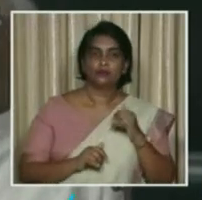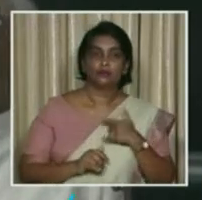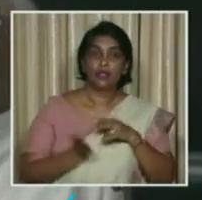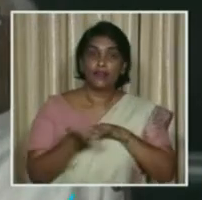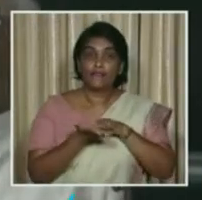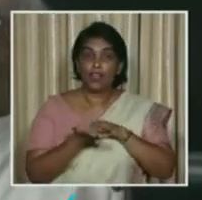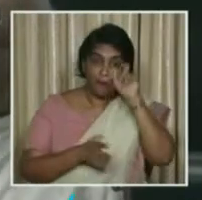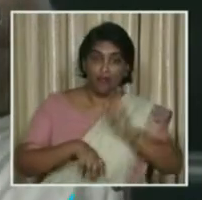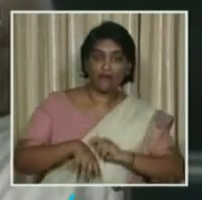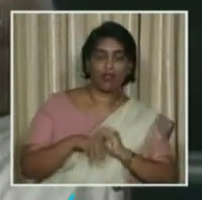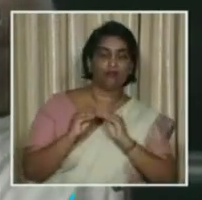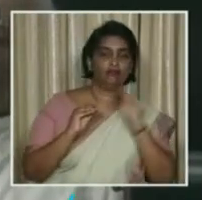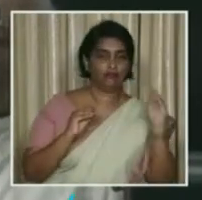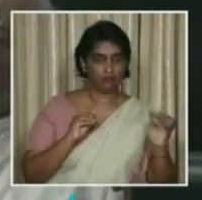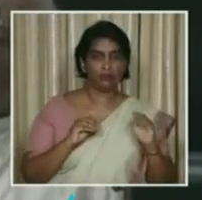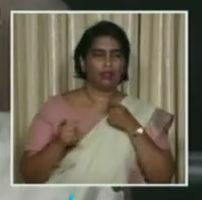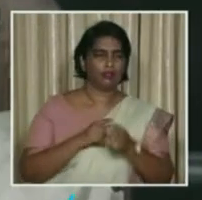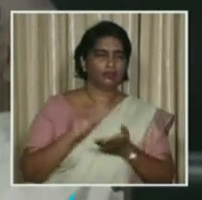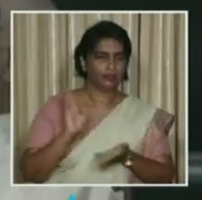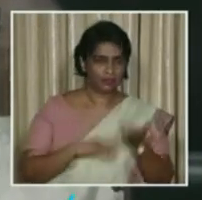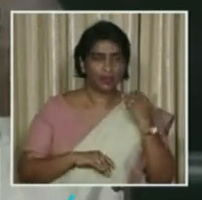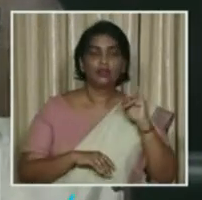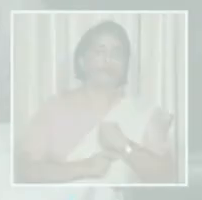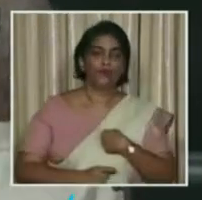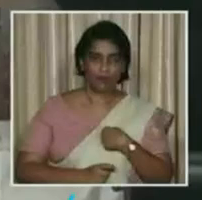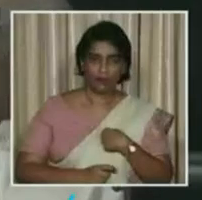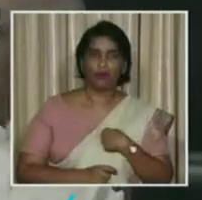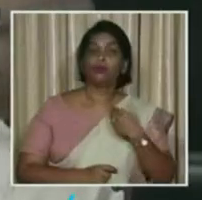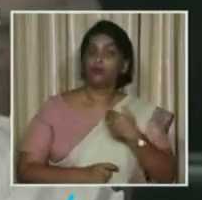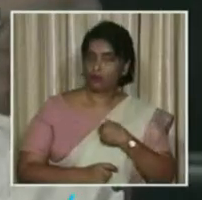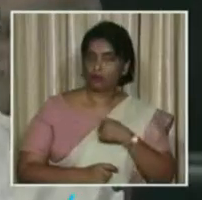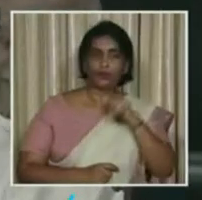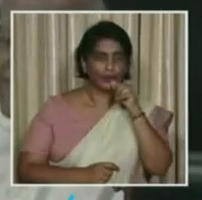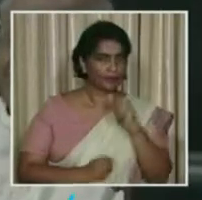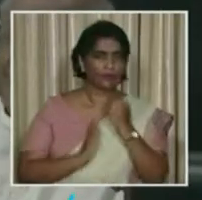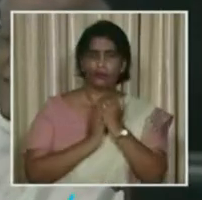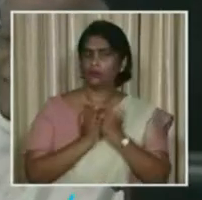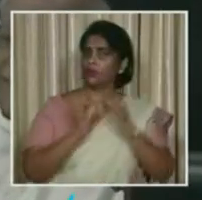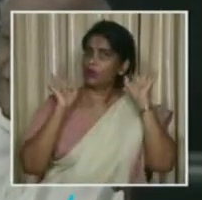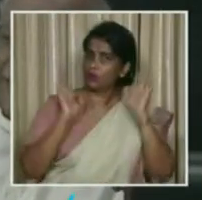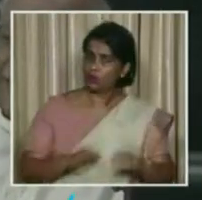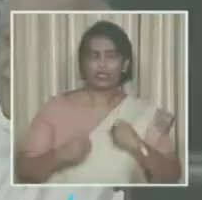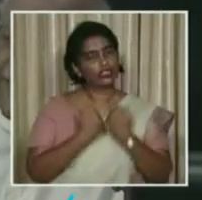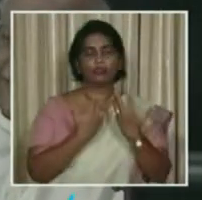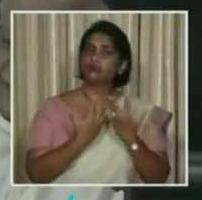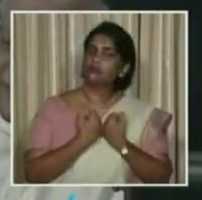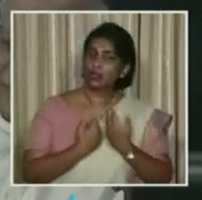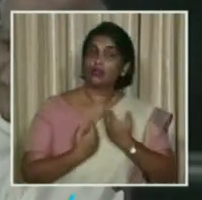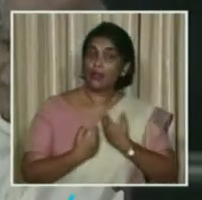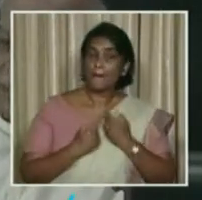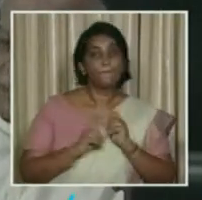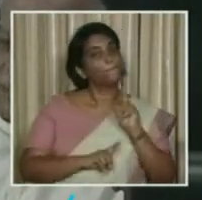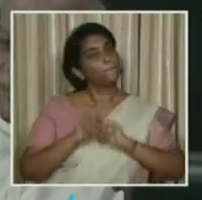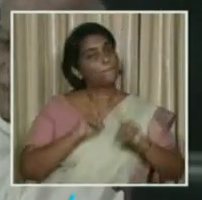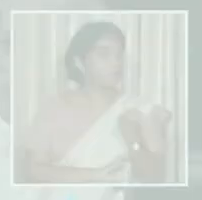කේන්දරේ බලන්න කල්ලිල්ලුවා සමහරු ලිස්සලා ගියා සමහරු බය වුණා මම කිසිම කොන්දේසිකින් තොරව අභියෝගය බාරගත්තා මට